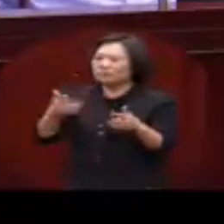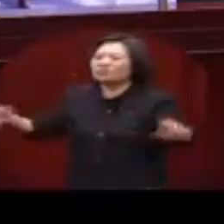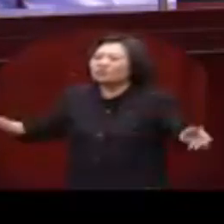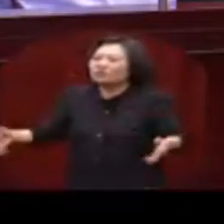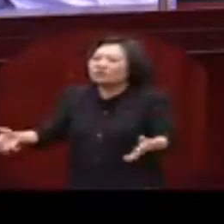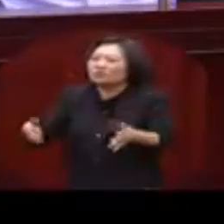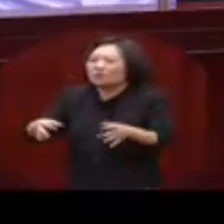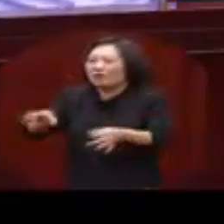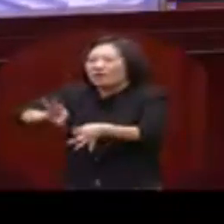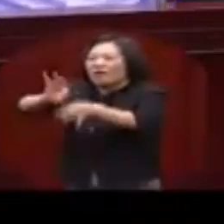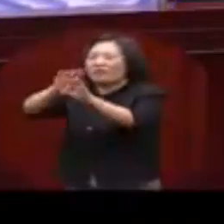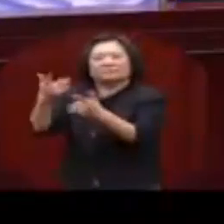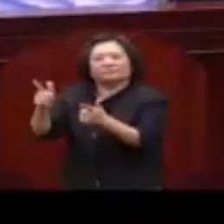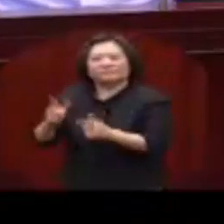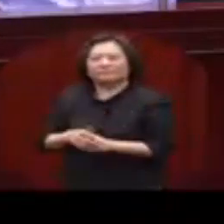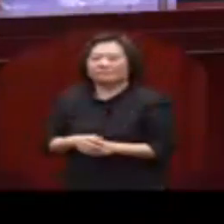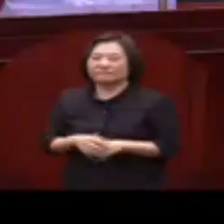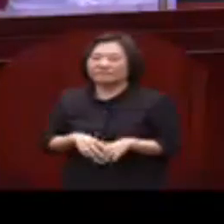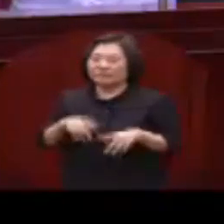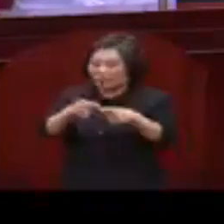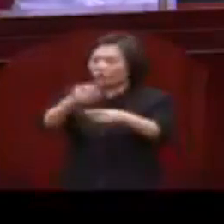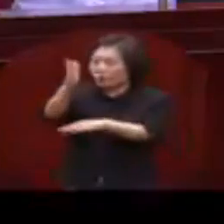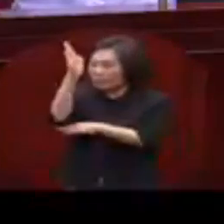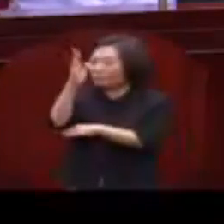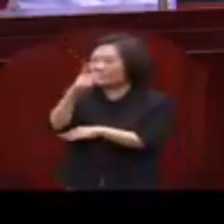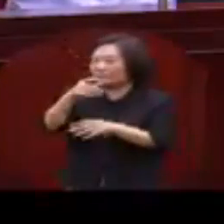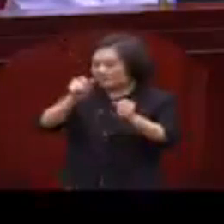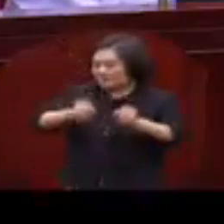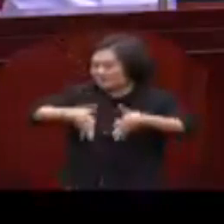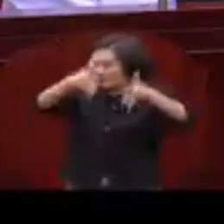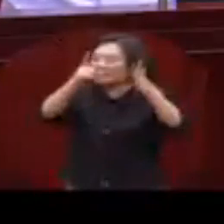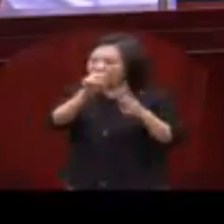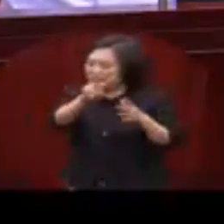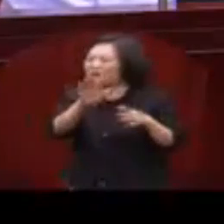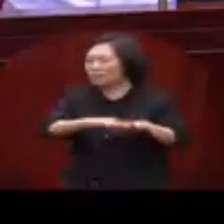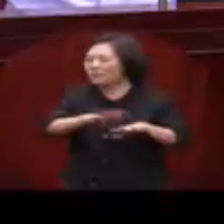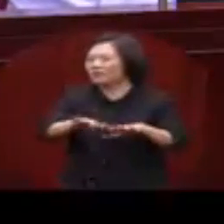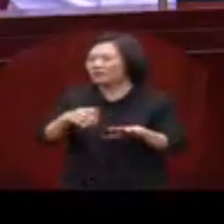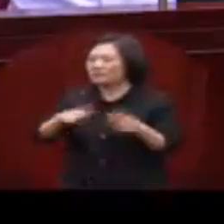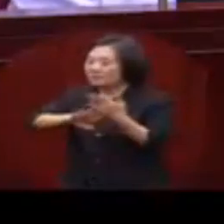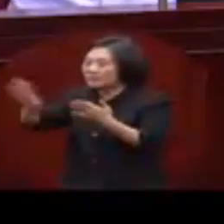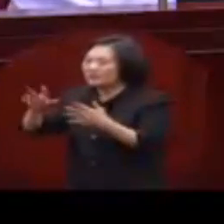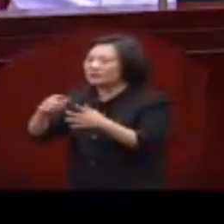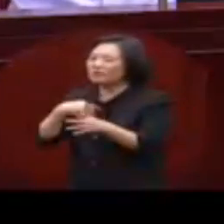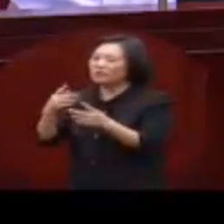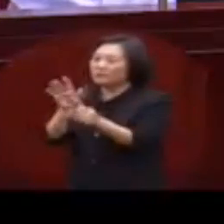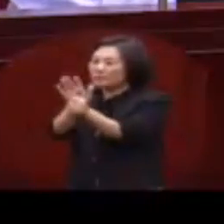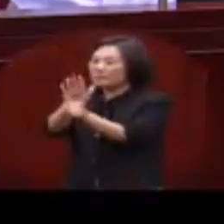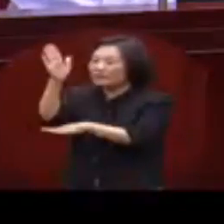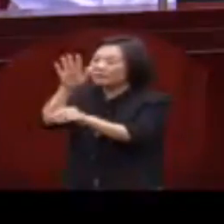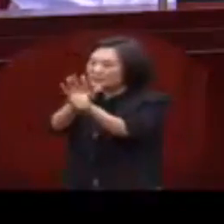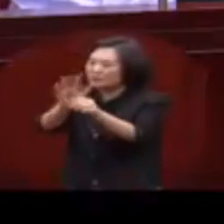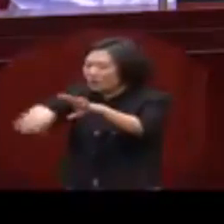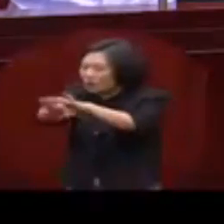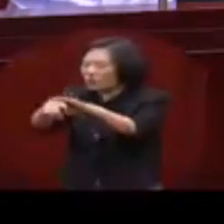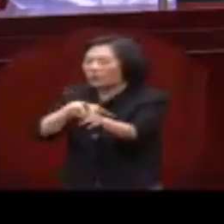的哦，公宅我们还是会盖12000户，这还是盖，因为有一定的数量。但是哦，包租代管呐，哈，以房养老